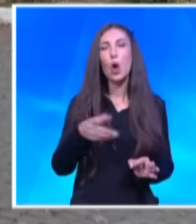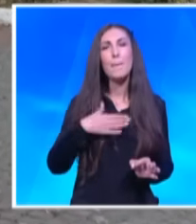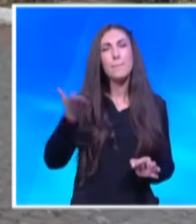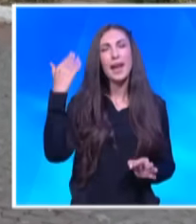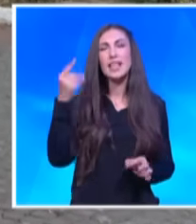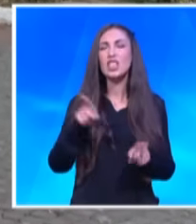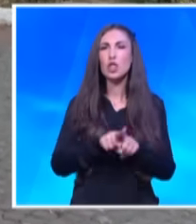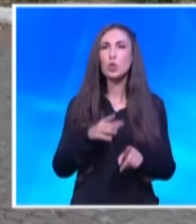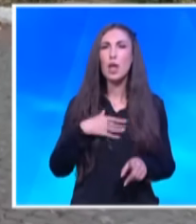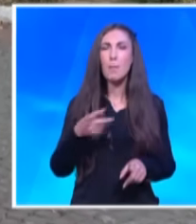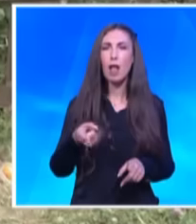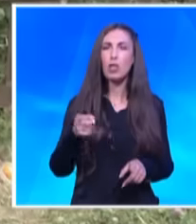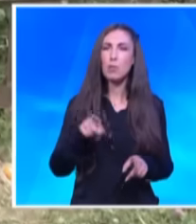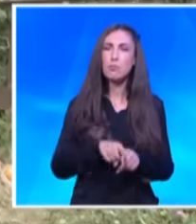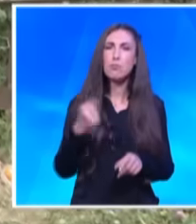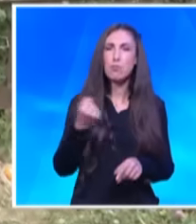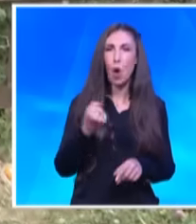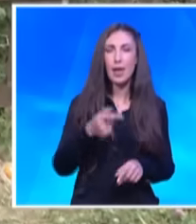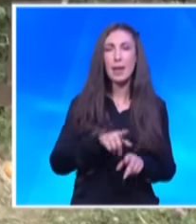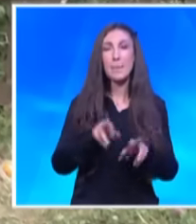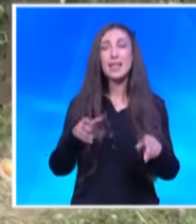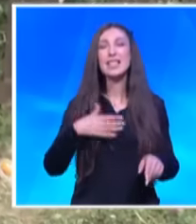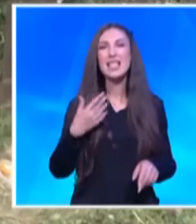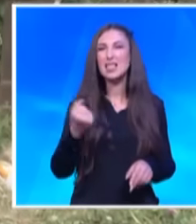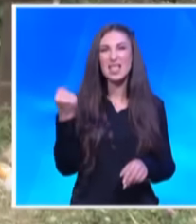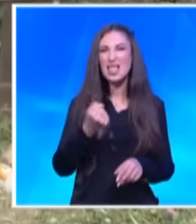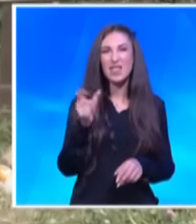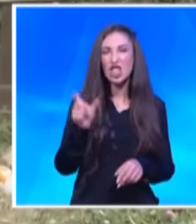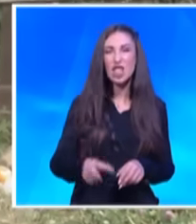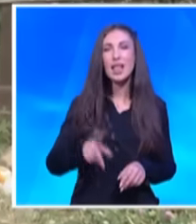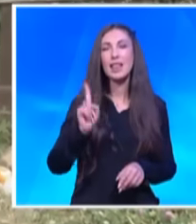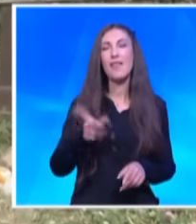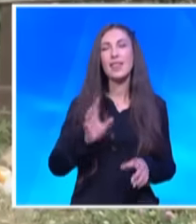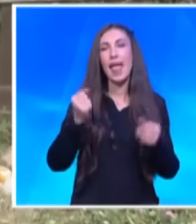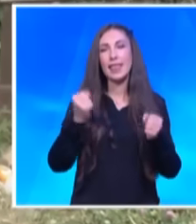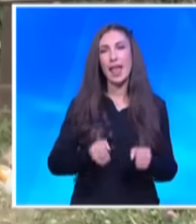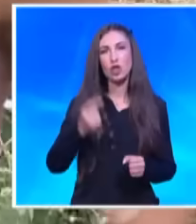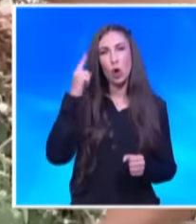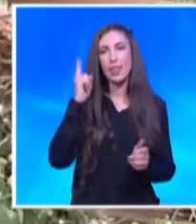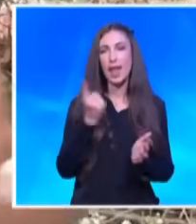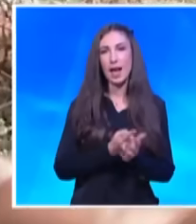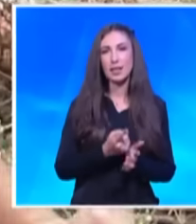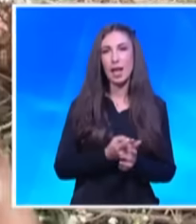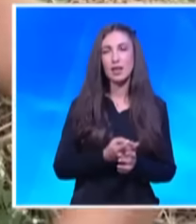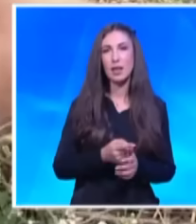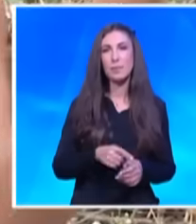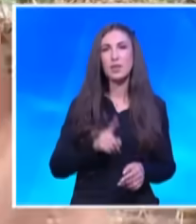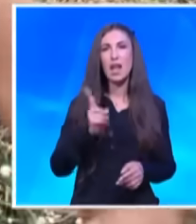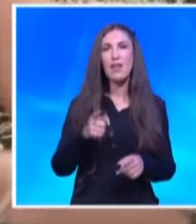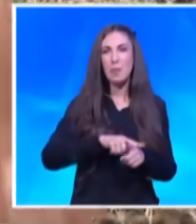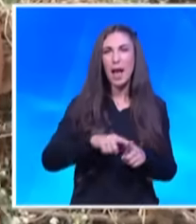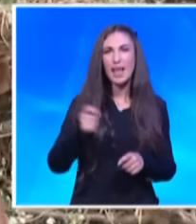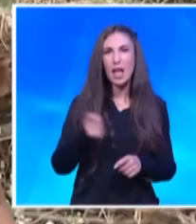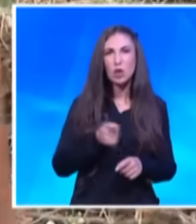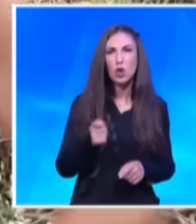случаи, в които той е пребивал. Да. Близките искат извършителят да получи най-тежкото наказание. Единия с макет на нощи, другия